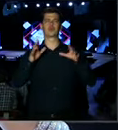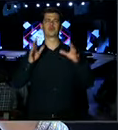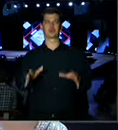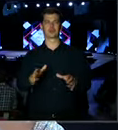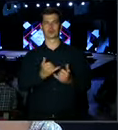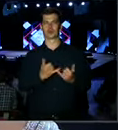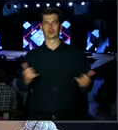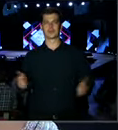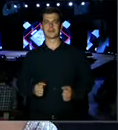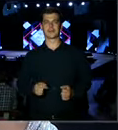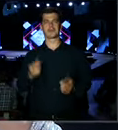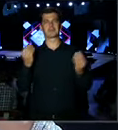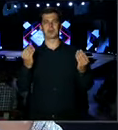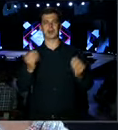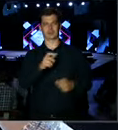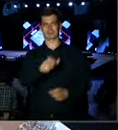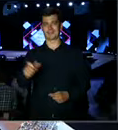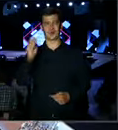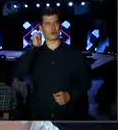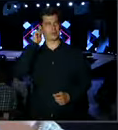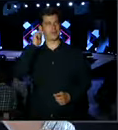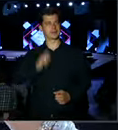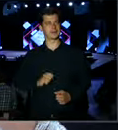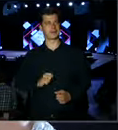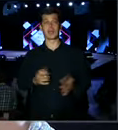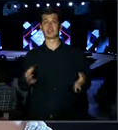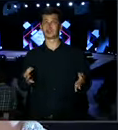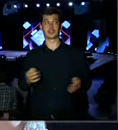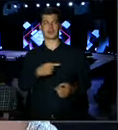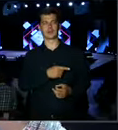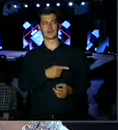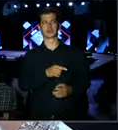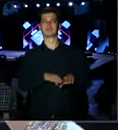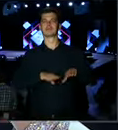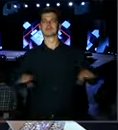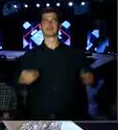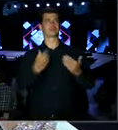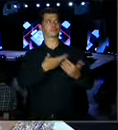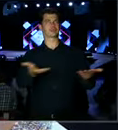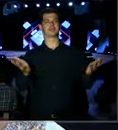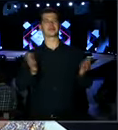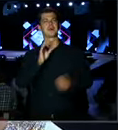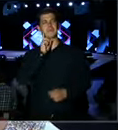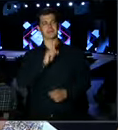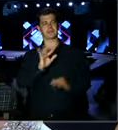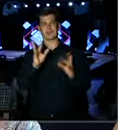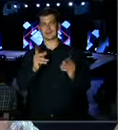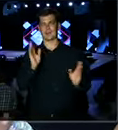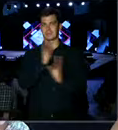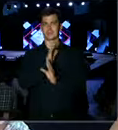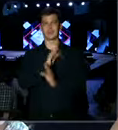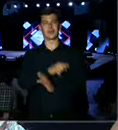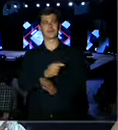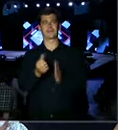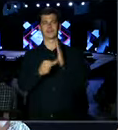mnóstwo wspaniałych naprawdę kobiet, ale dzisiaj tu właśnie w amfiteatrze czuję taką niesamowitą atmosferę,